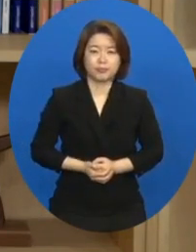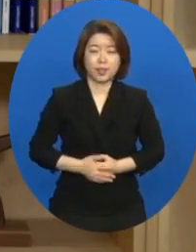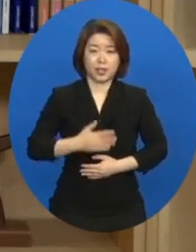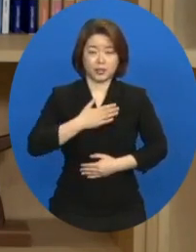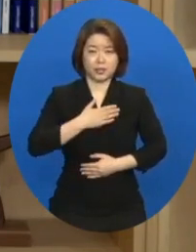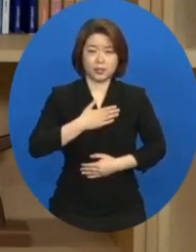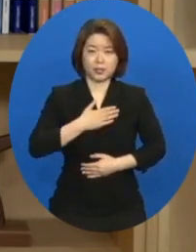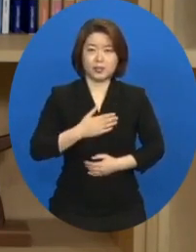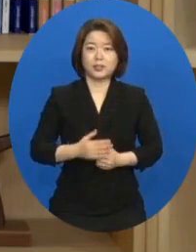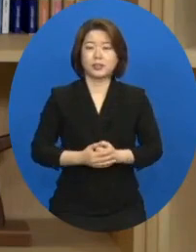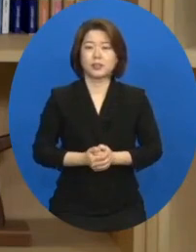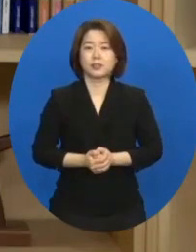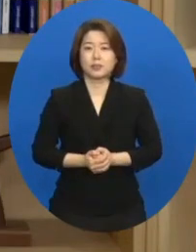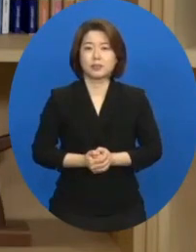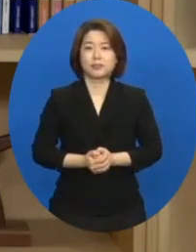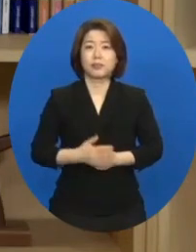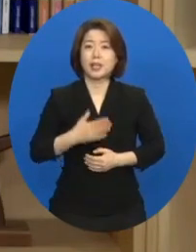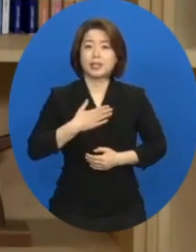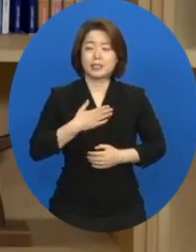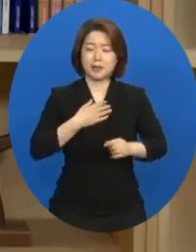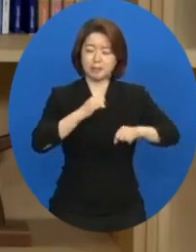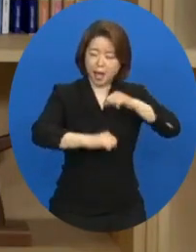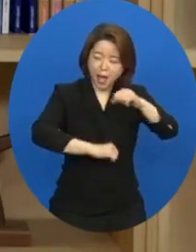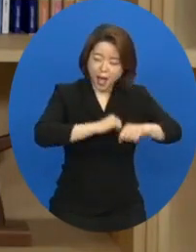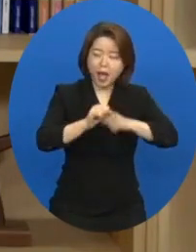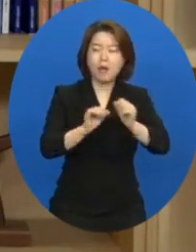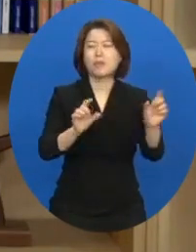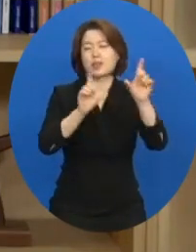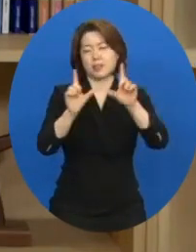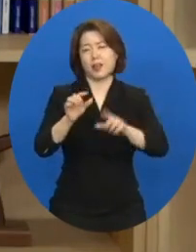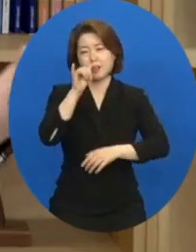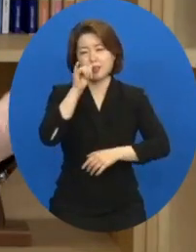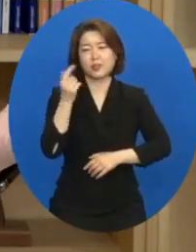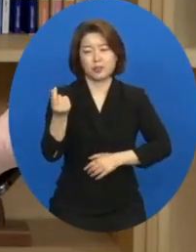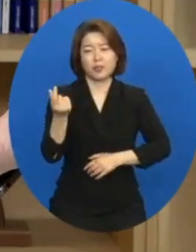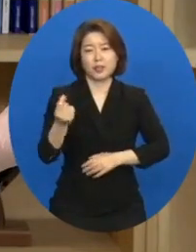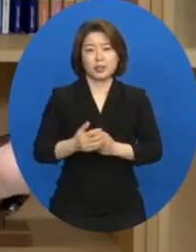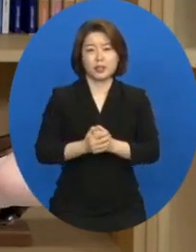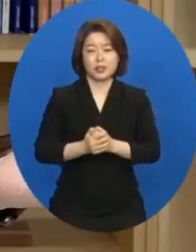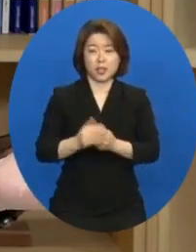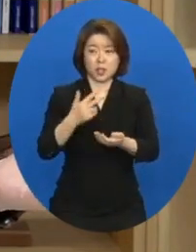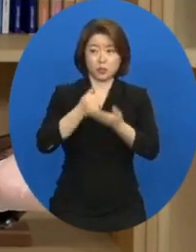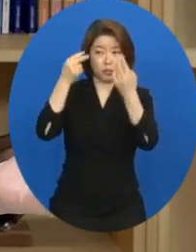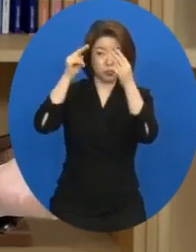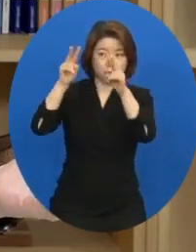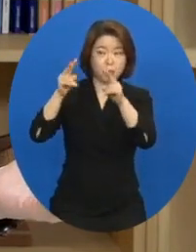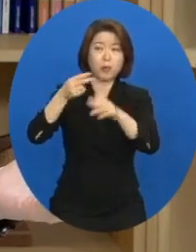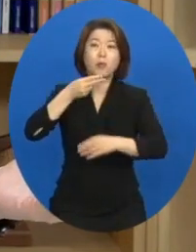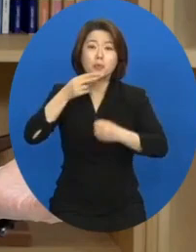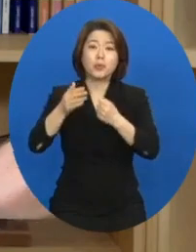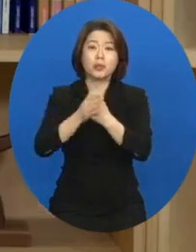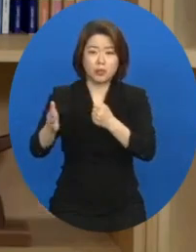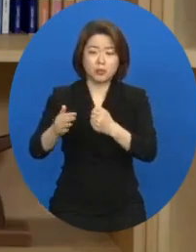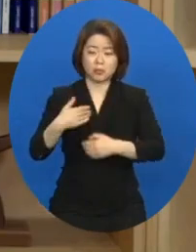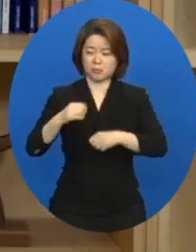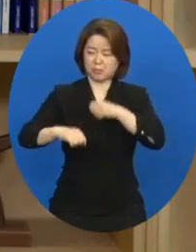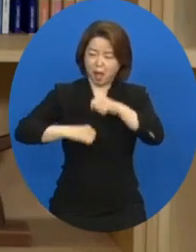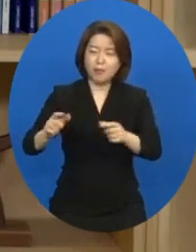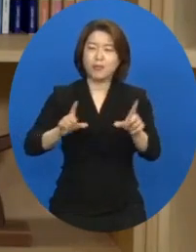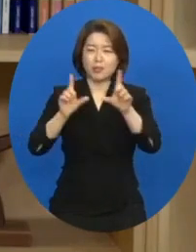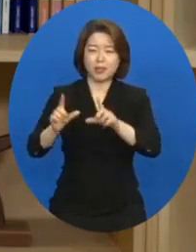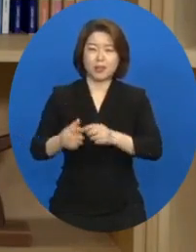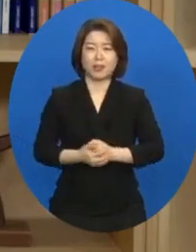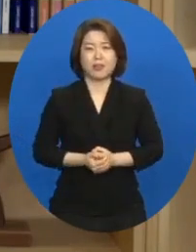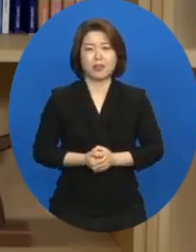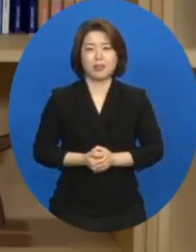저는 정말 제 마음대로 살았습니다 주님을 바라 보지 못했기 때문 물론